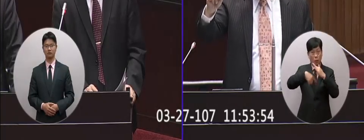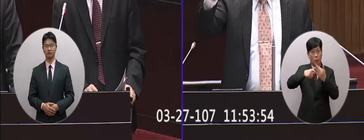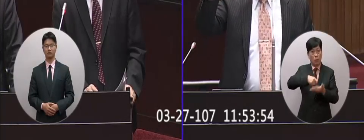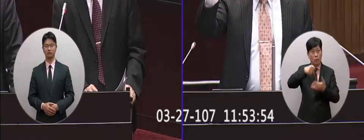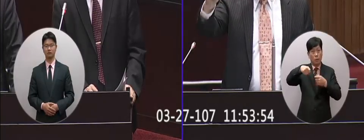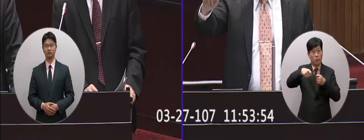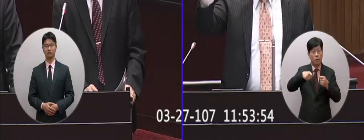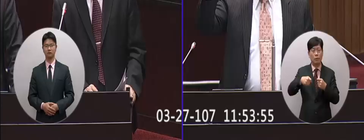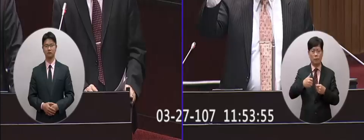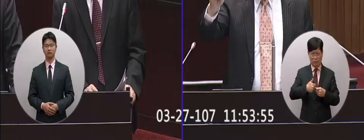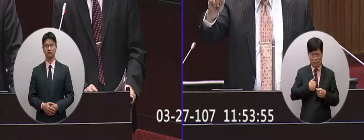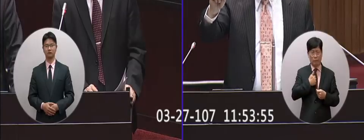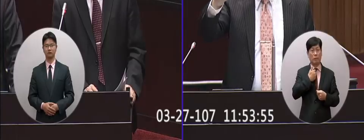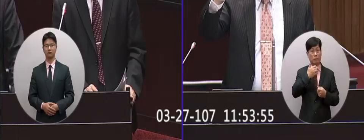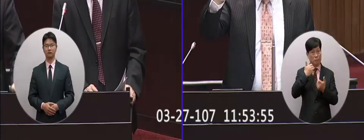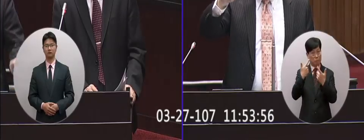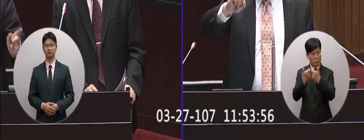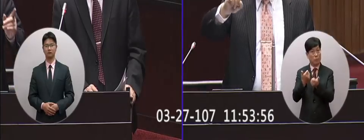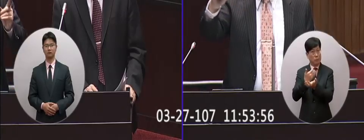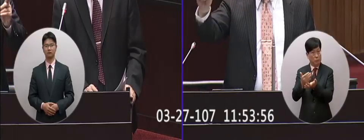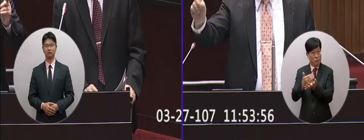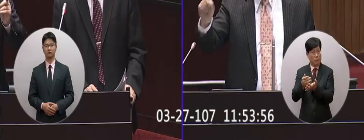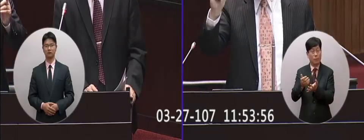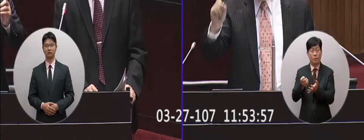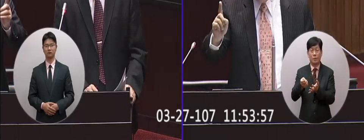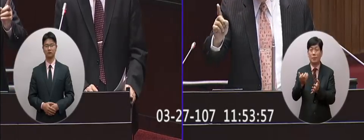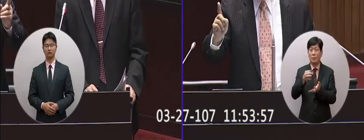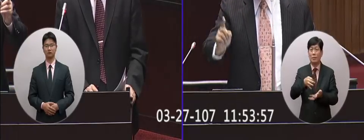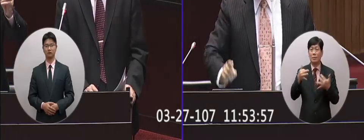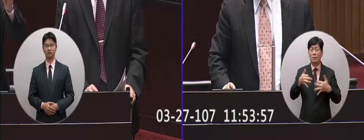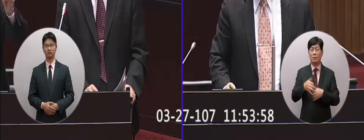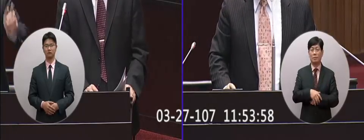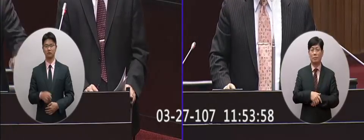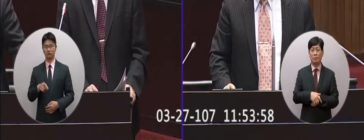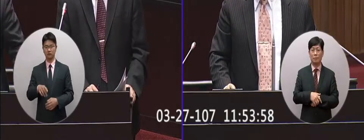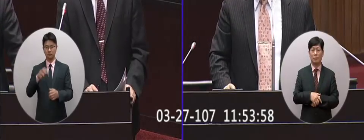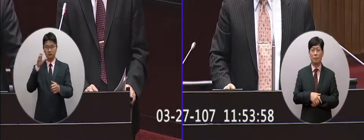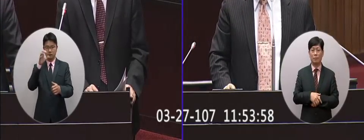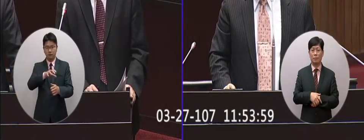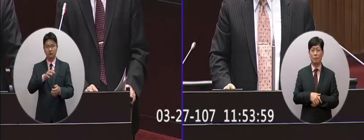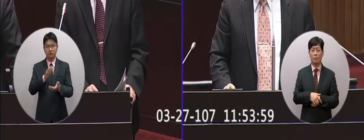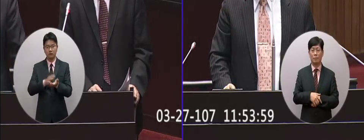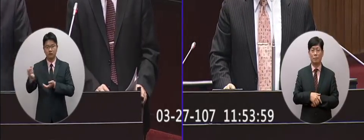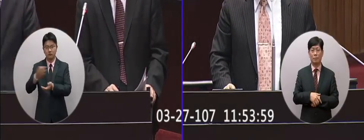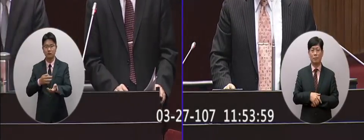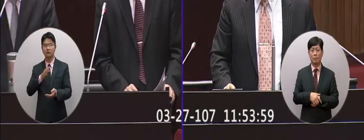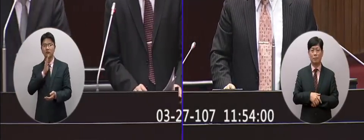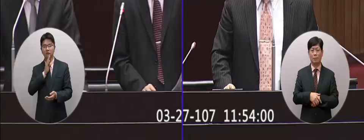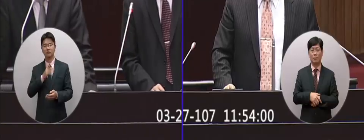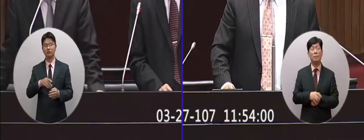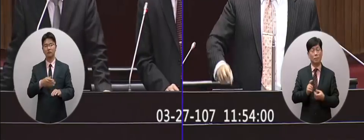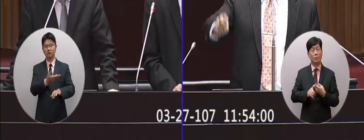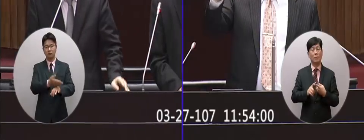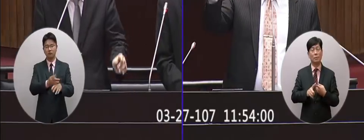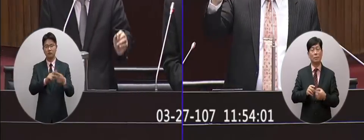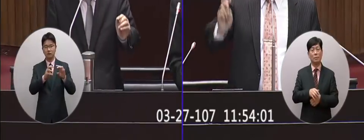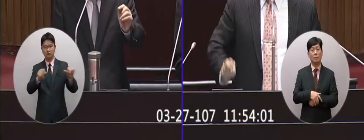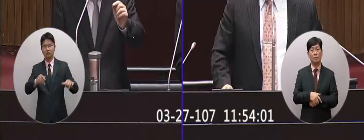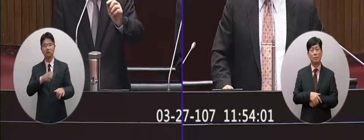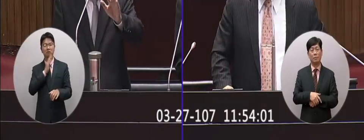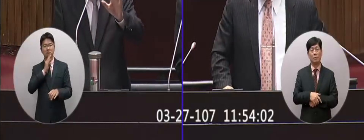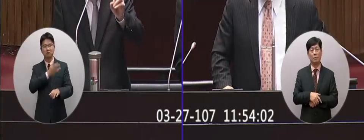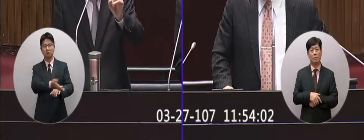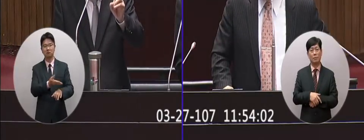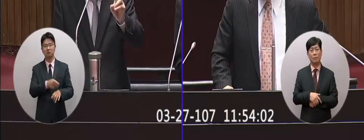的政策有没有办法解决，哦，所谓刚刚各项 那个强制拍卖就是要解决囤积土地的问题， 对对对， 哦啊，另